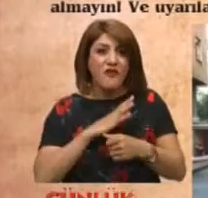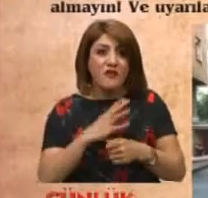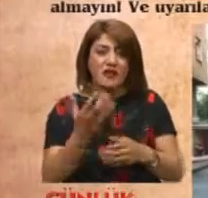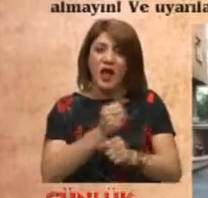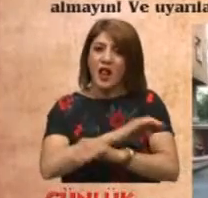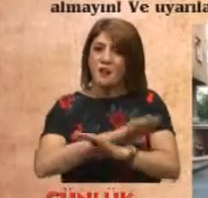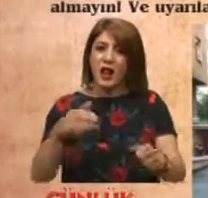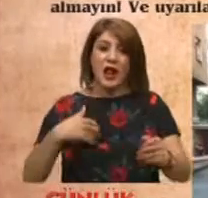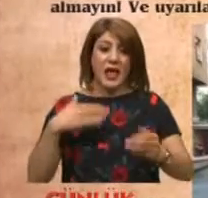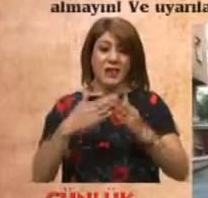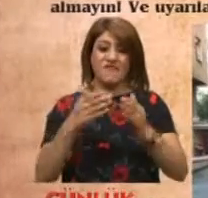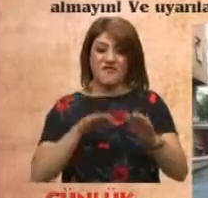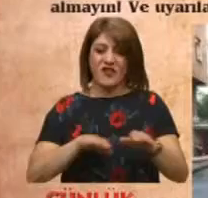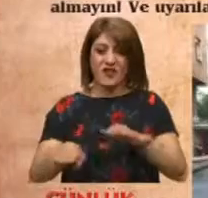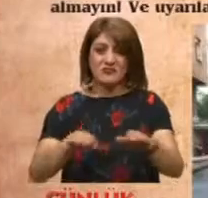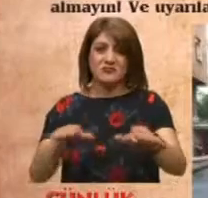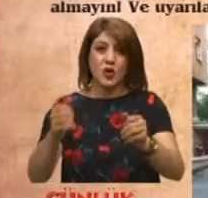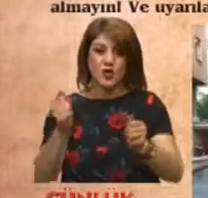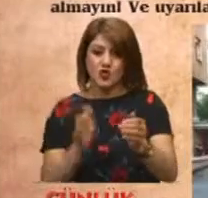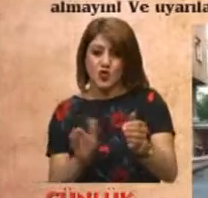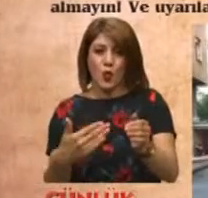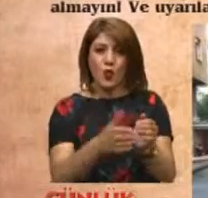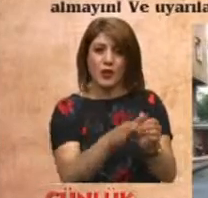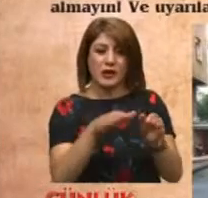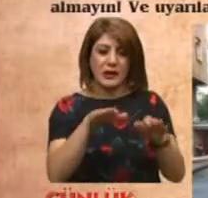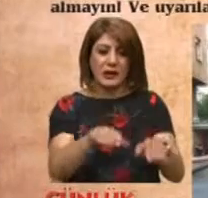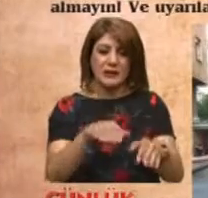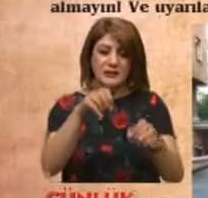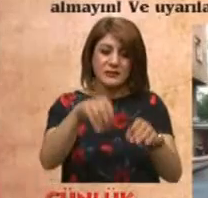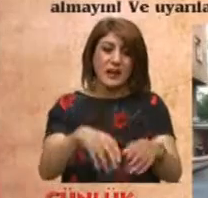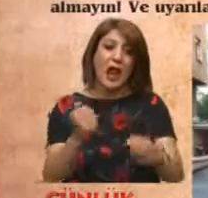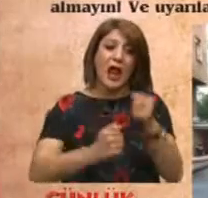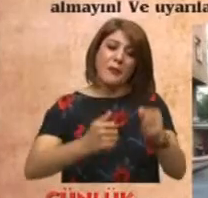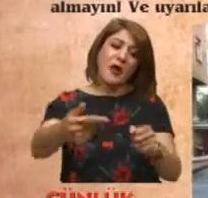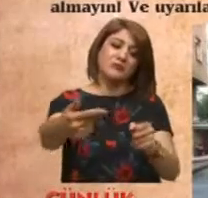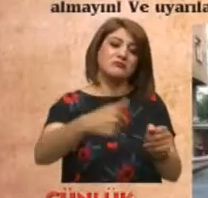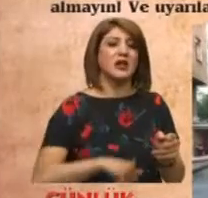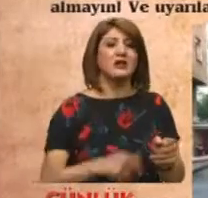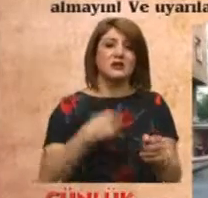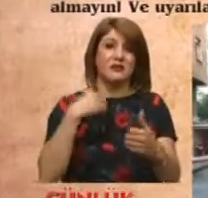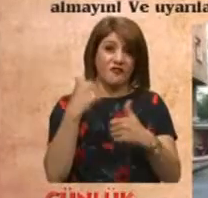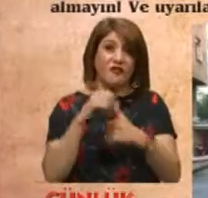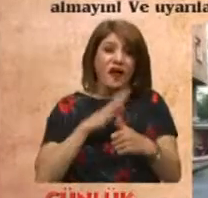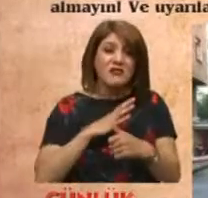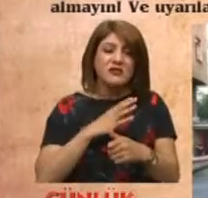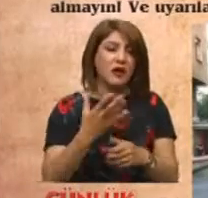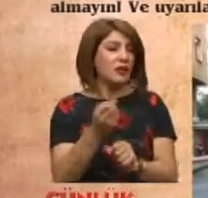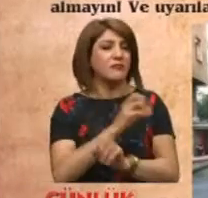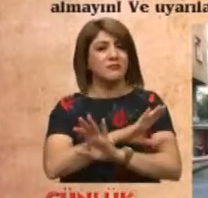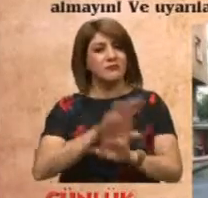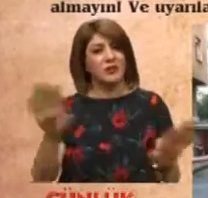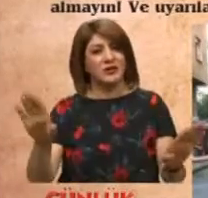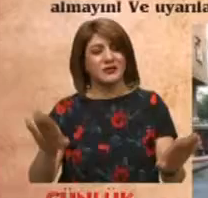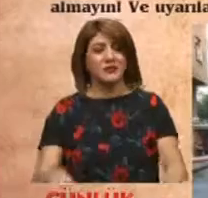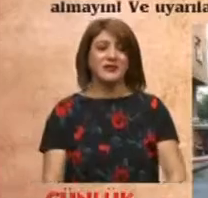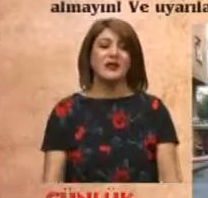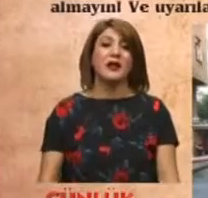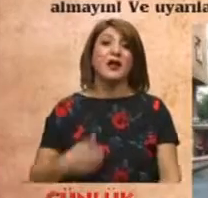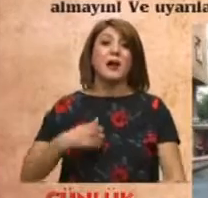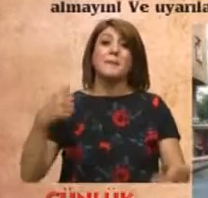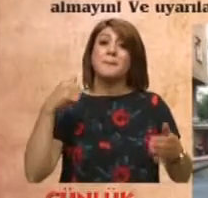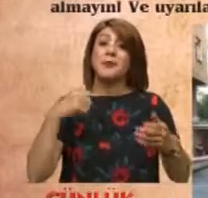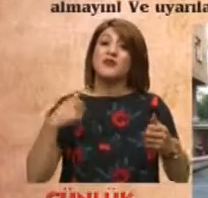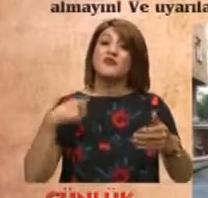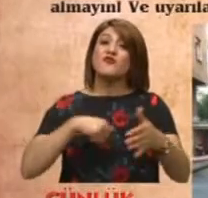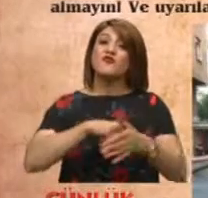evin otoparkına, sokağa bile girerken arabayı orada kilitleyip size aracı getirmenizi rica edecek bir eşiniz varsa asla almayın.